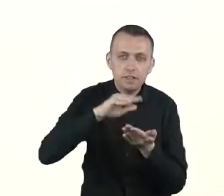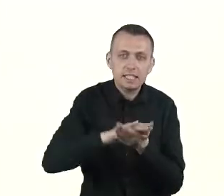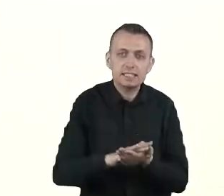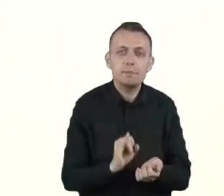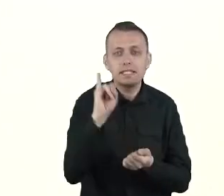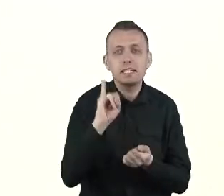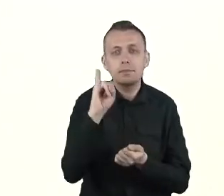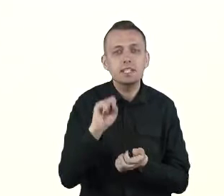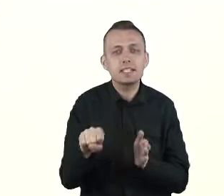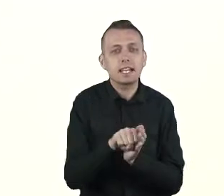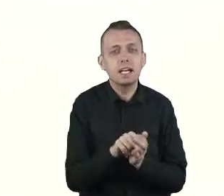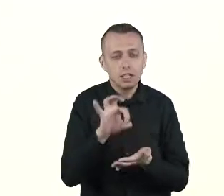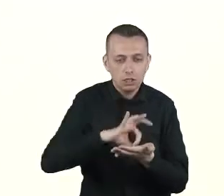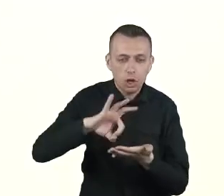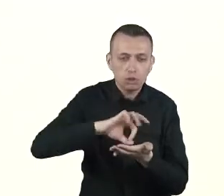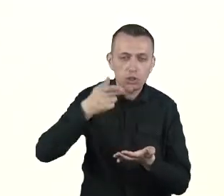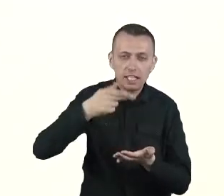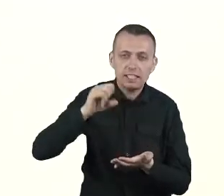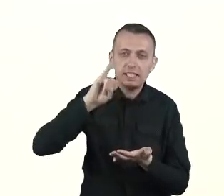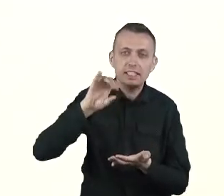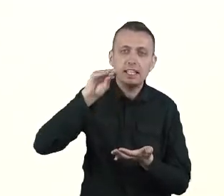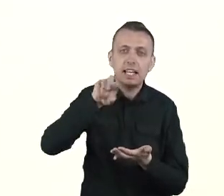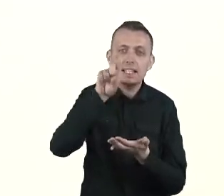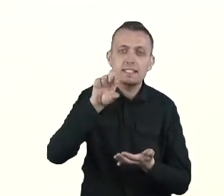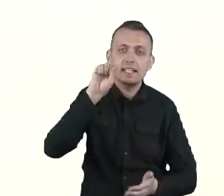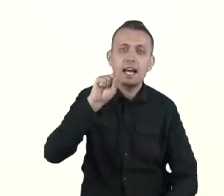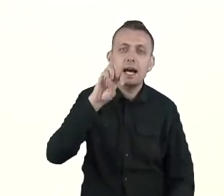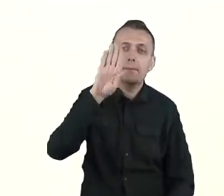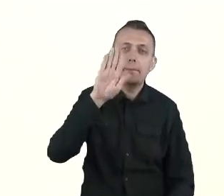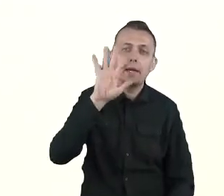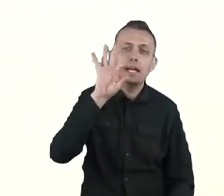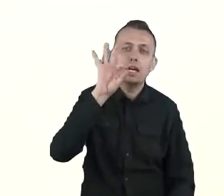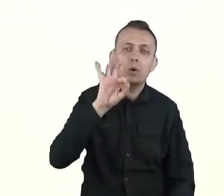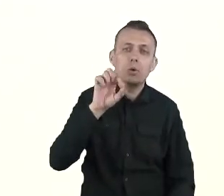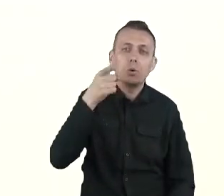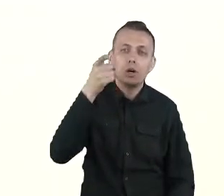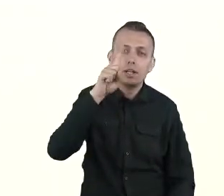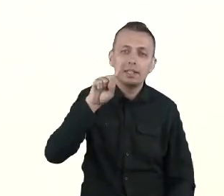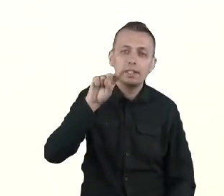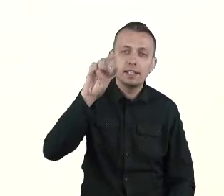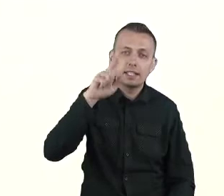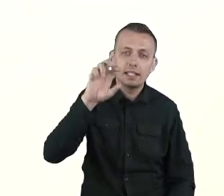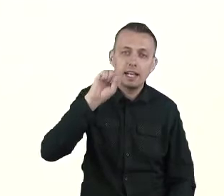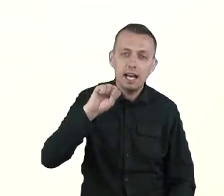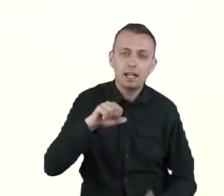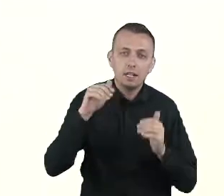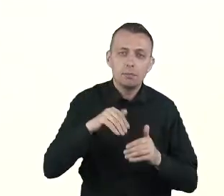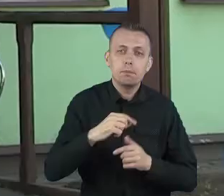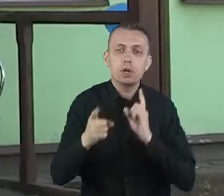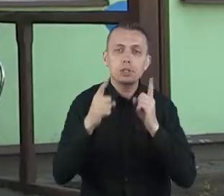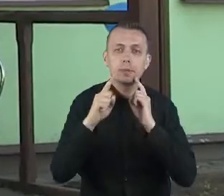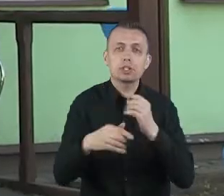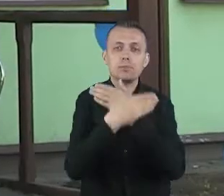zainteresowane zapisaniem dziecka do ośrodka Niezabudka mogły porozmawiać ze specjalistami zatrudnionymi w placówce podczas dnia